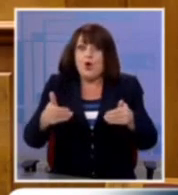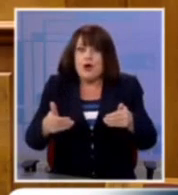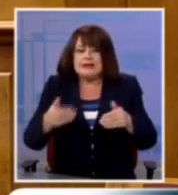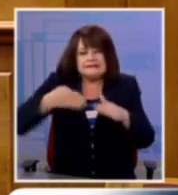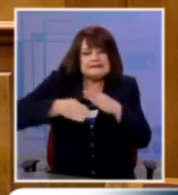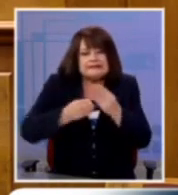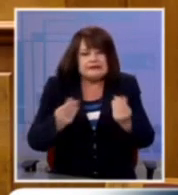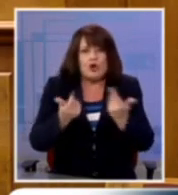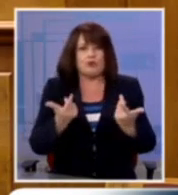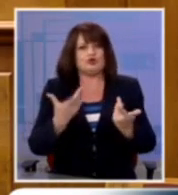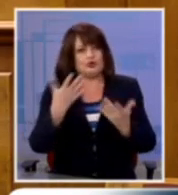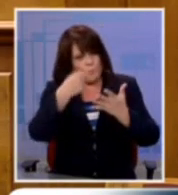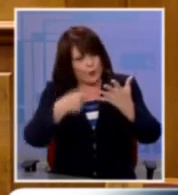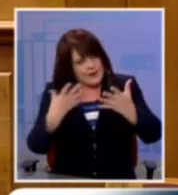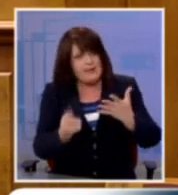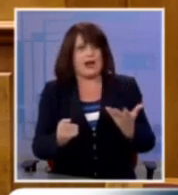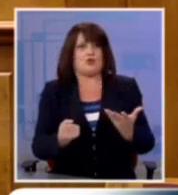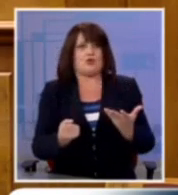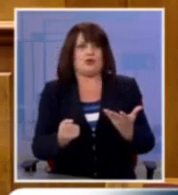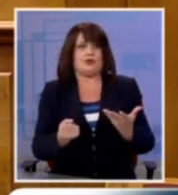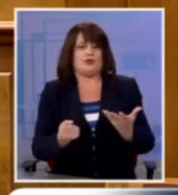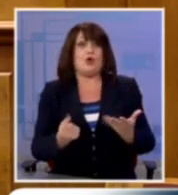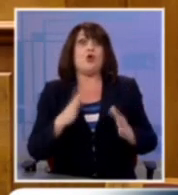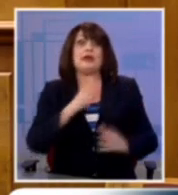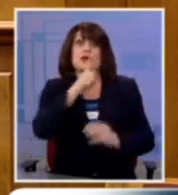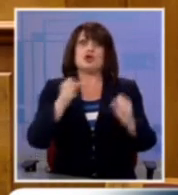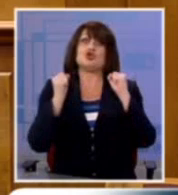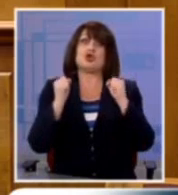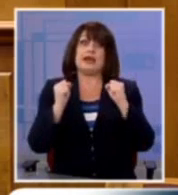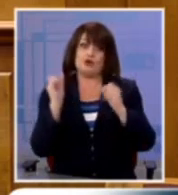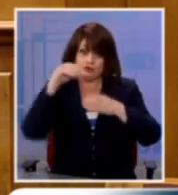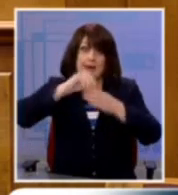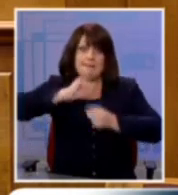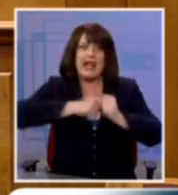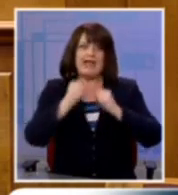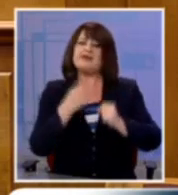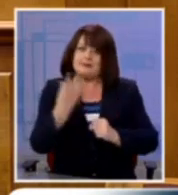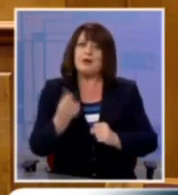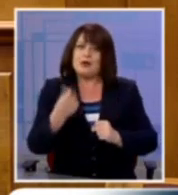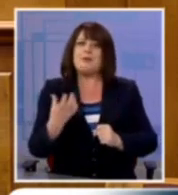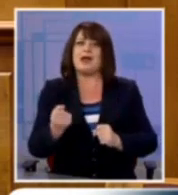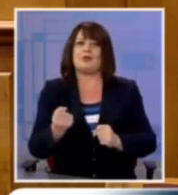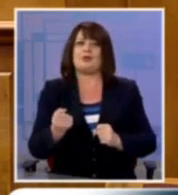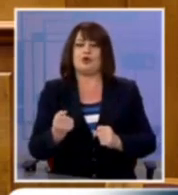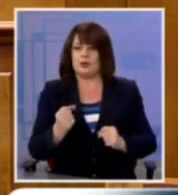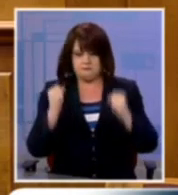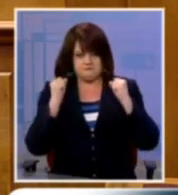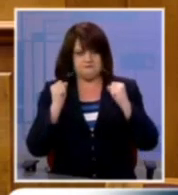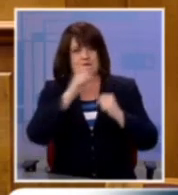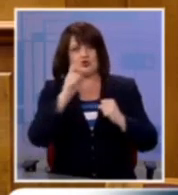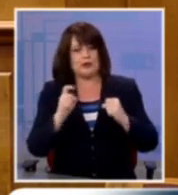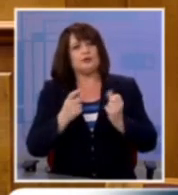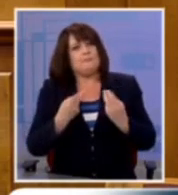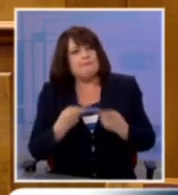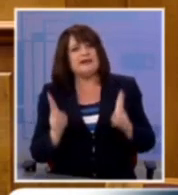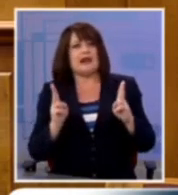υπάρχουν όταν μένεις ζωντανός και σε δράση. Και όταν είσαι ζωντανός και σε δράση,